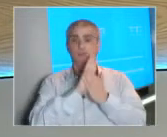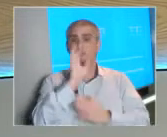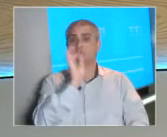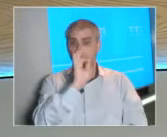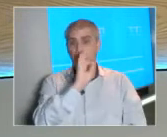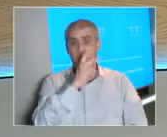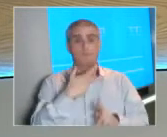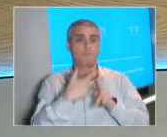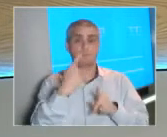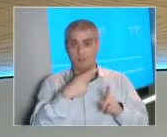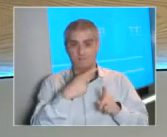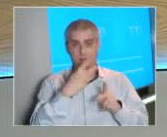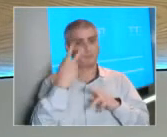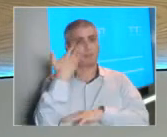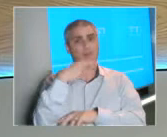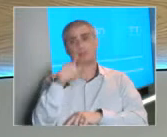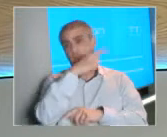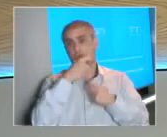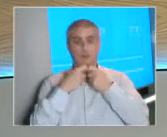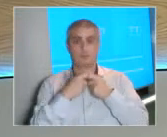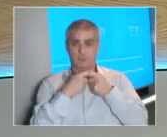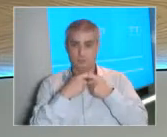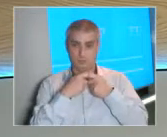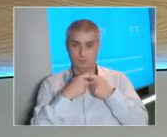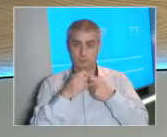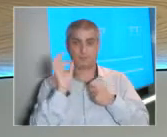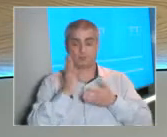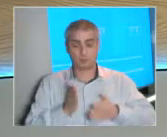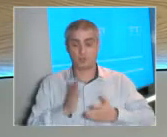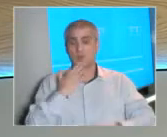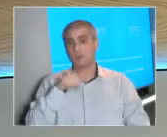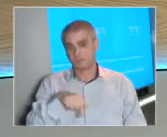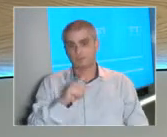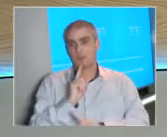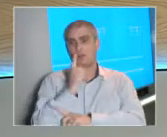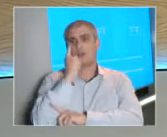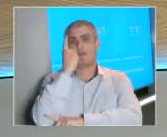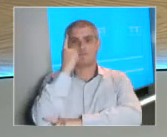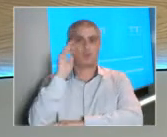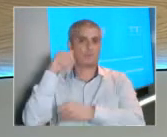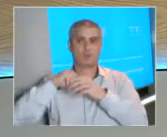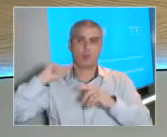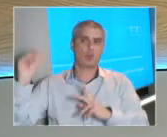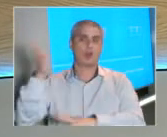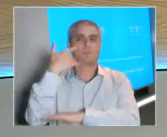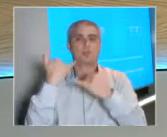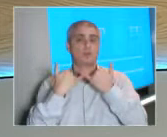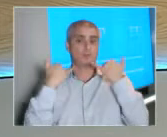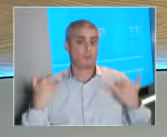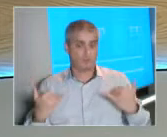ל-12% בלבד ביתר המדינות בארגון. שיעור הילודה בישראל הוא הגבוה ביותר מבין כל המדינות